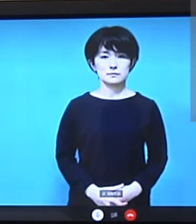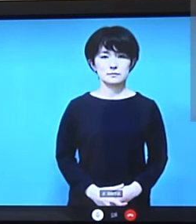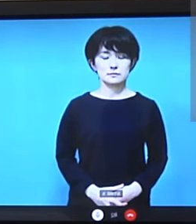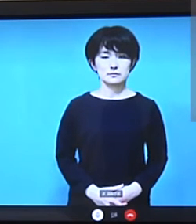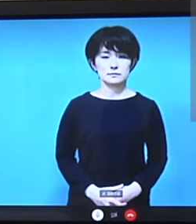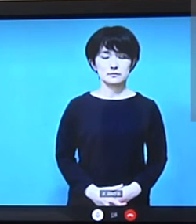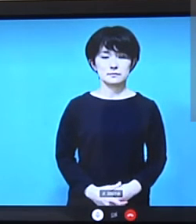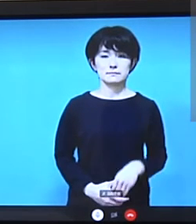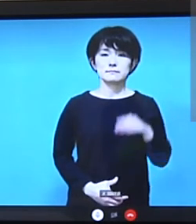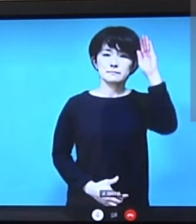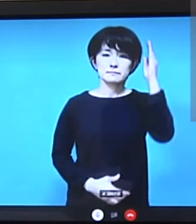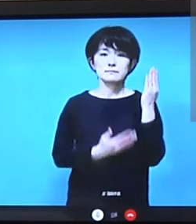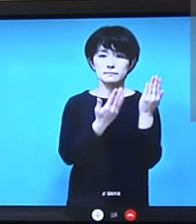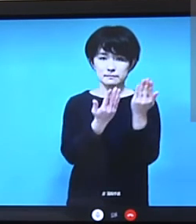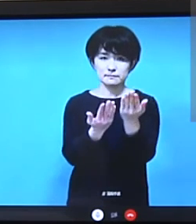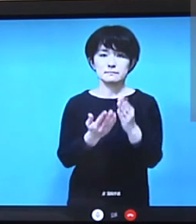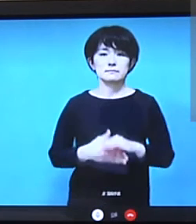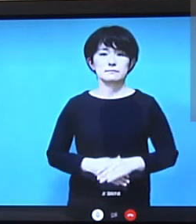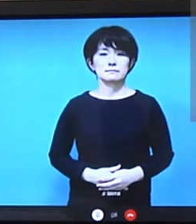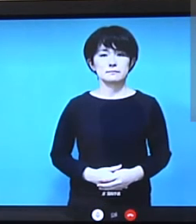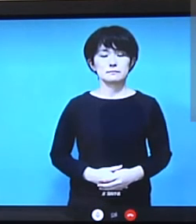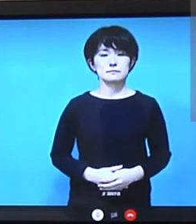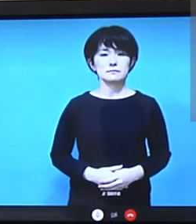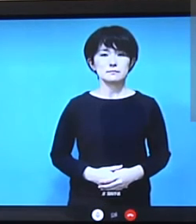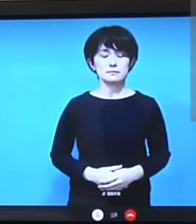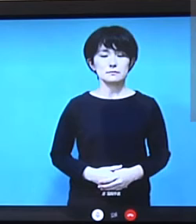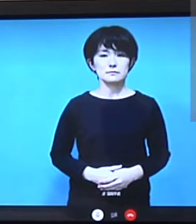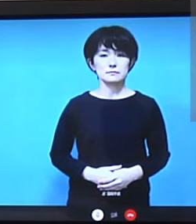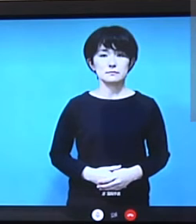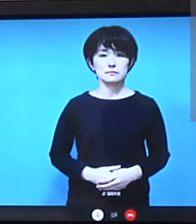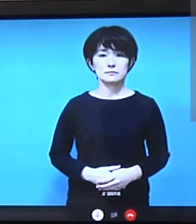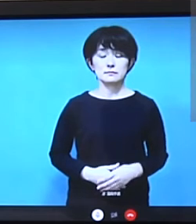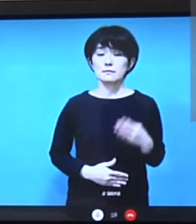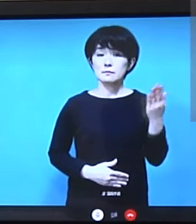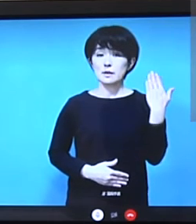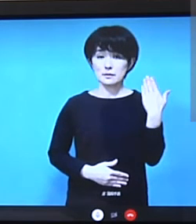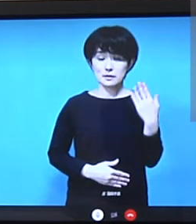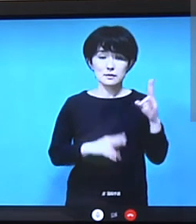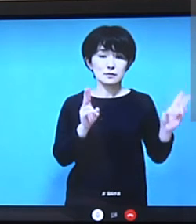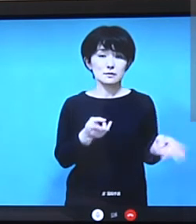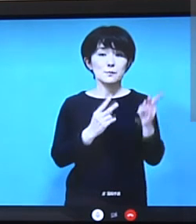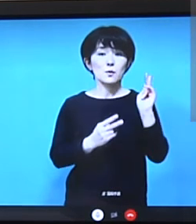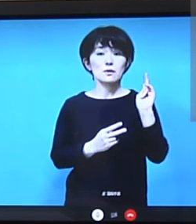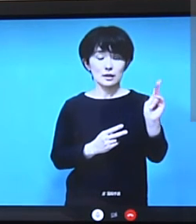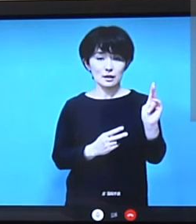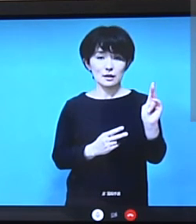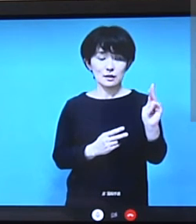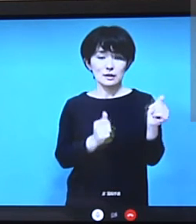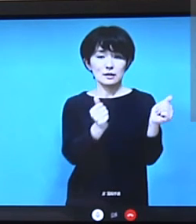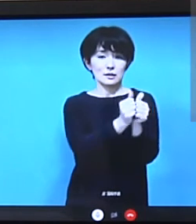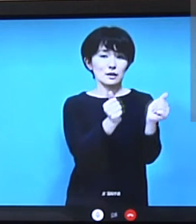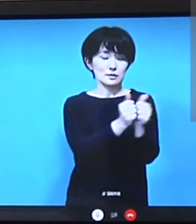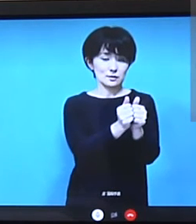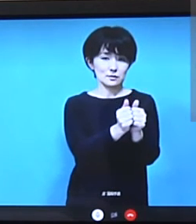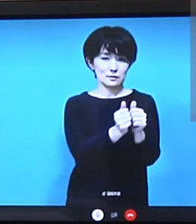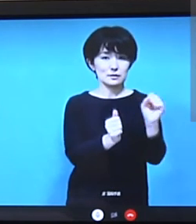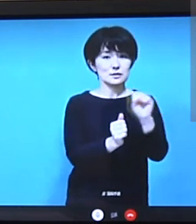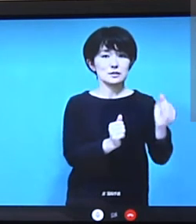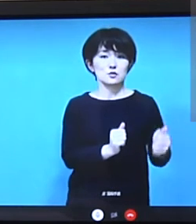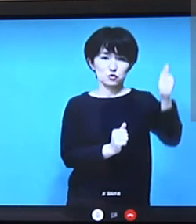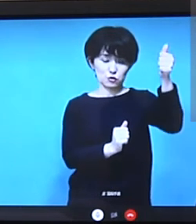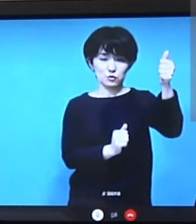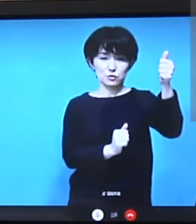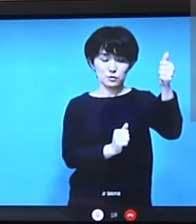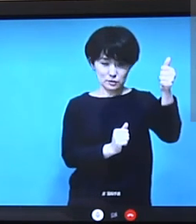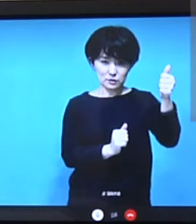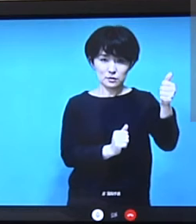北陸中日新聞の押川と申します。以前、専門家会議の座長にお聞きしたときも、全国でこういった取り下げの事